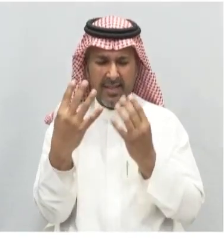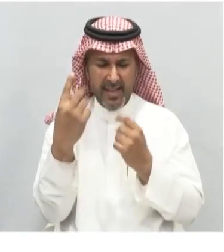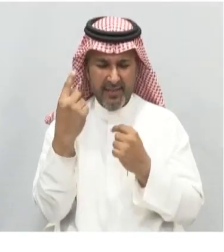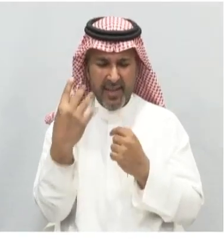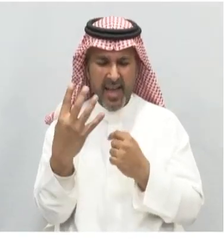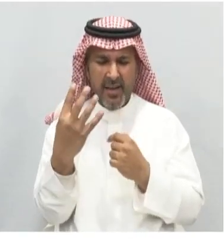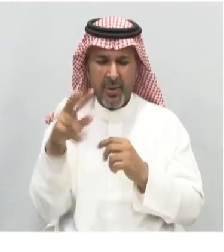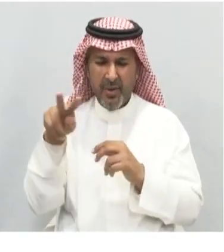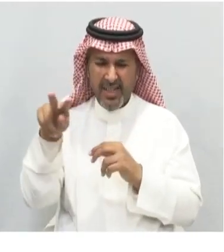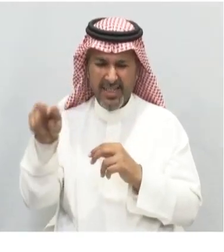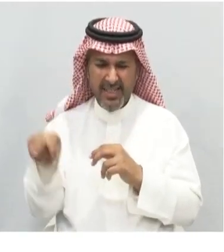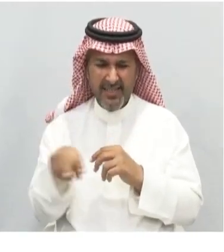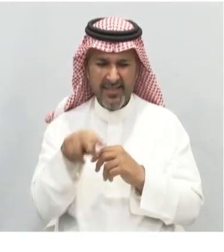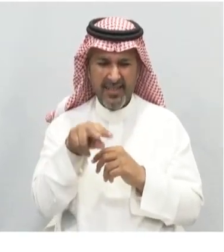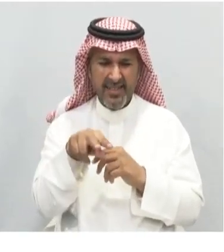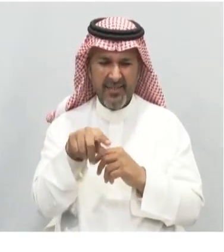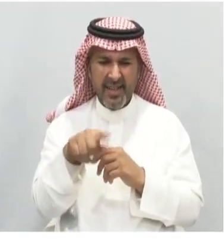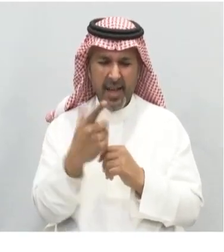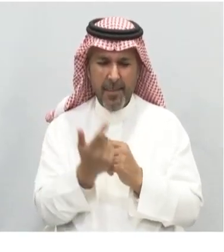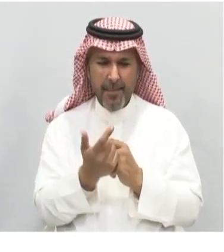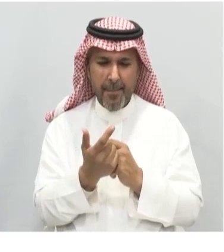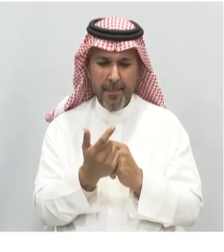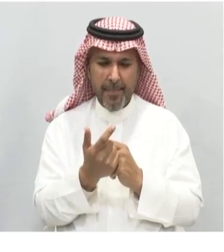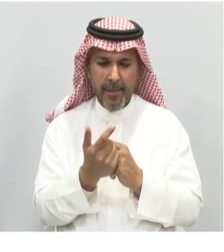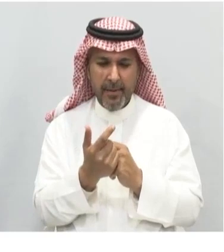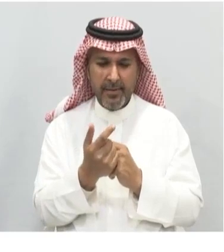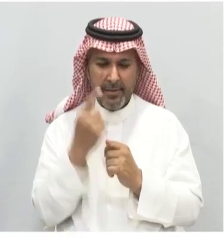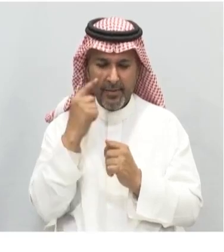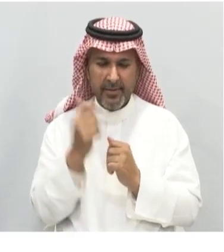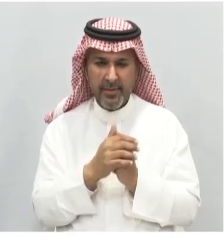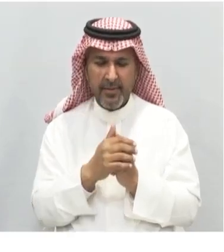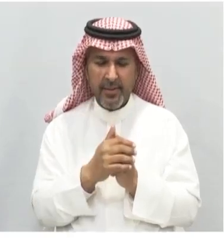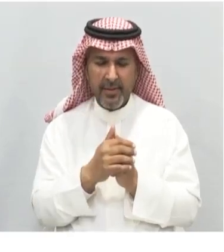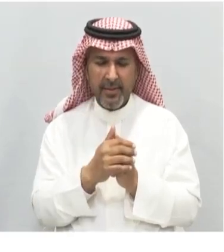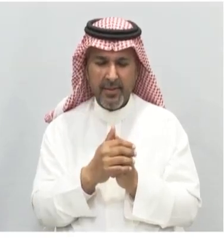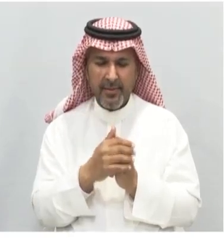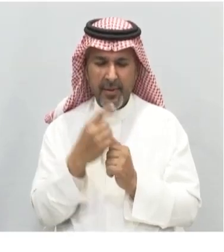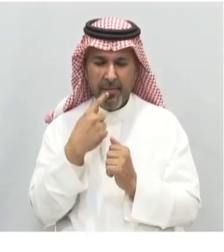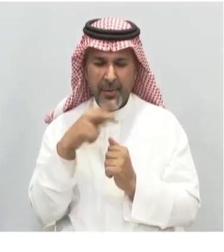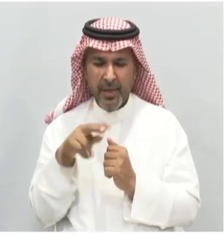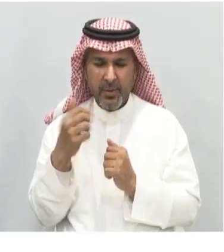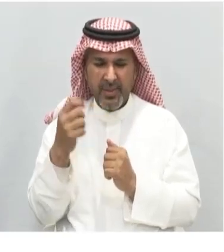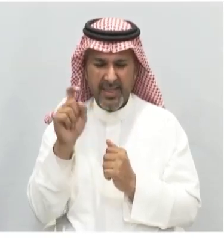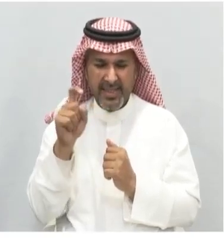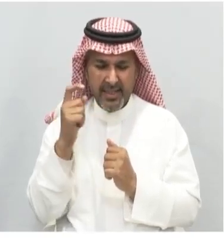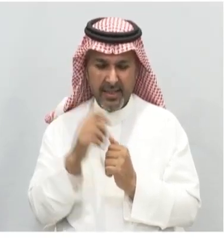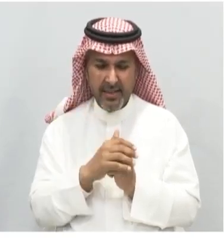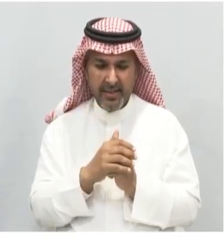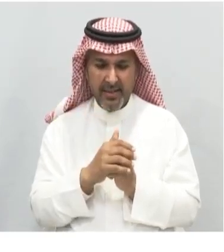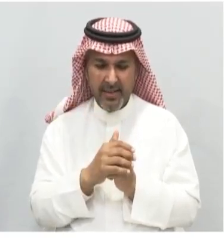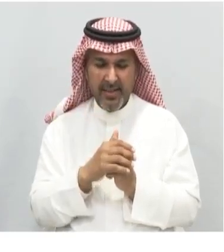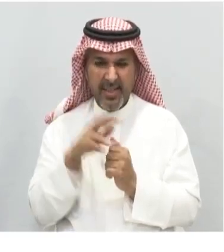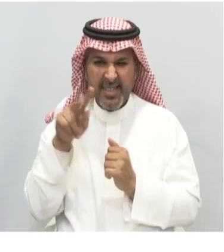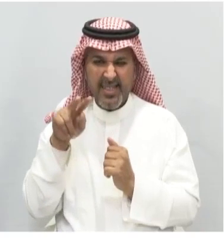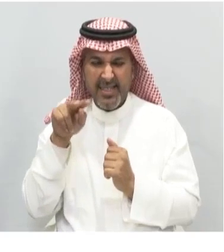فيكم طيب لو اضفنا صفر ابنائي وبناتي ها يا مبدعين اصبحت 160 سنضيف هنا صفر طيب هنا مضاف